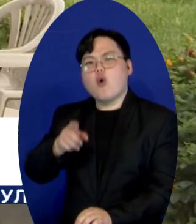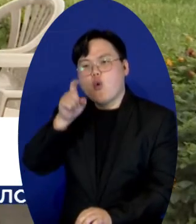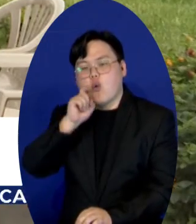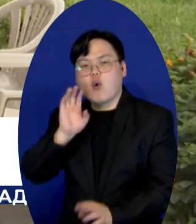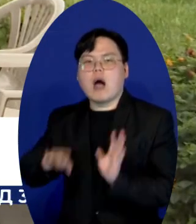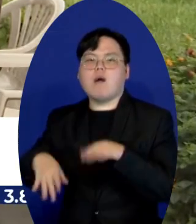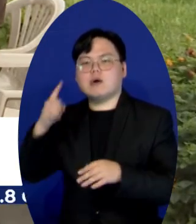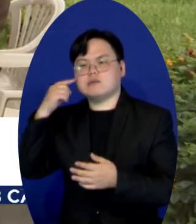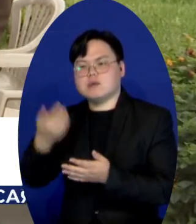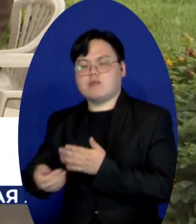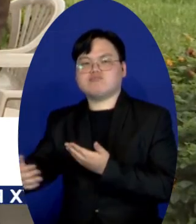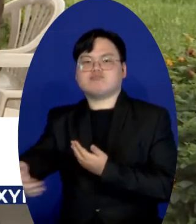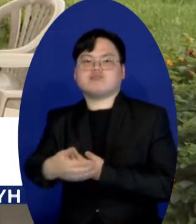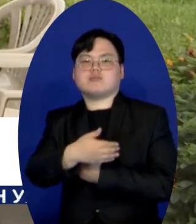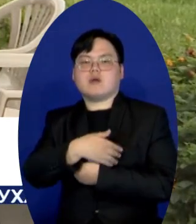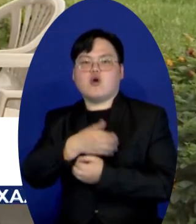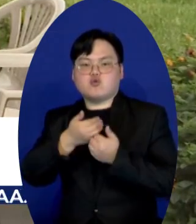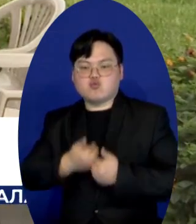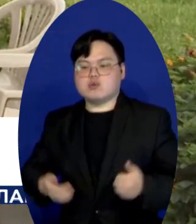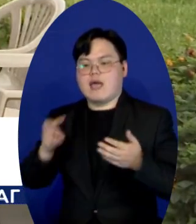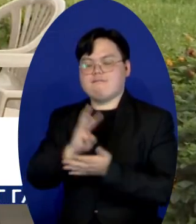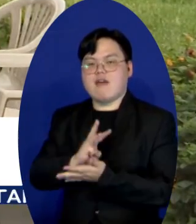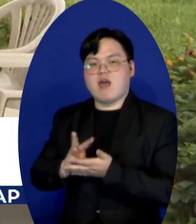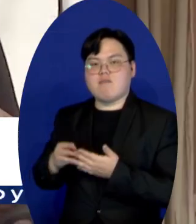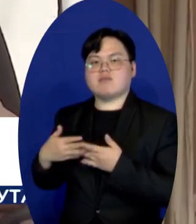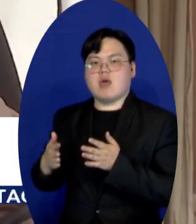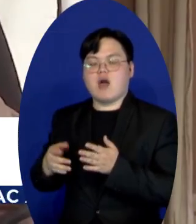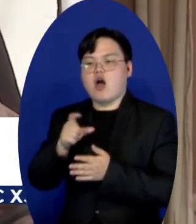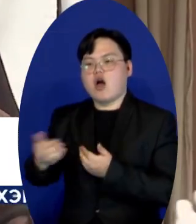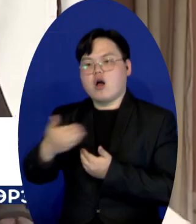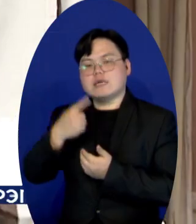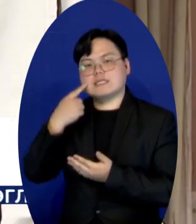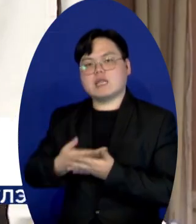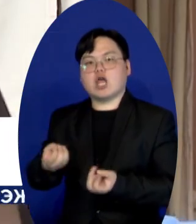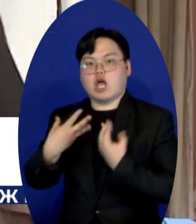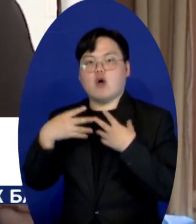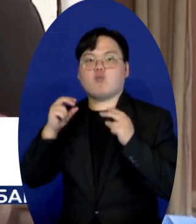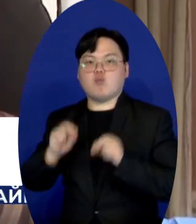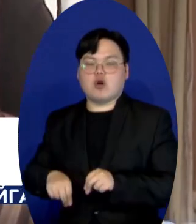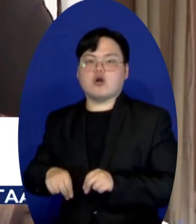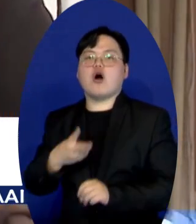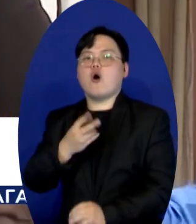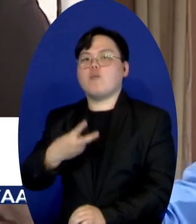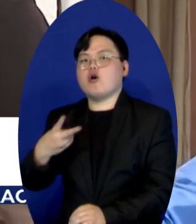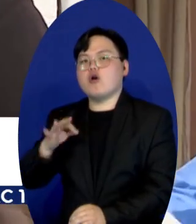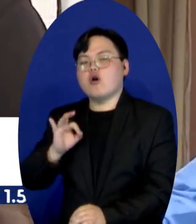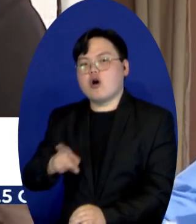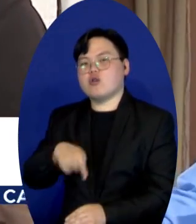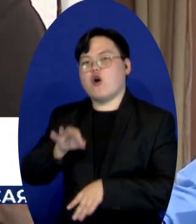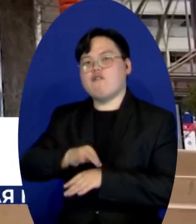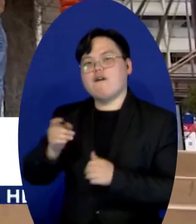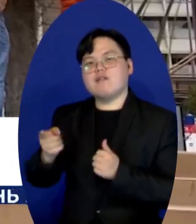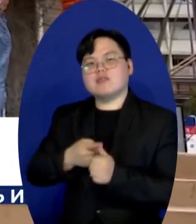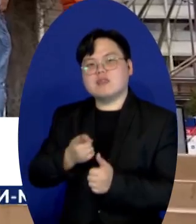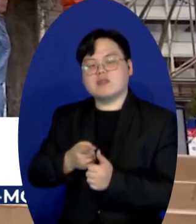оноогоо нээлттэй илэрхийлэх боломжтой тусгай вебсайтыг нээснэ. Энэ хоёр мөн зарлжээ. Өнөөдрийн байдлаар энэ онд дэлхийн хэмжээнд уг өвчний